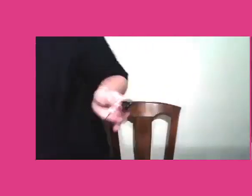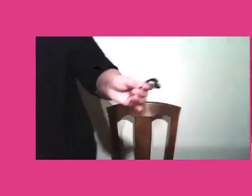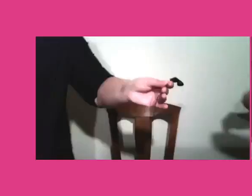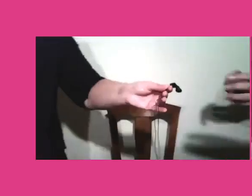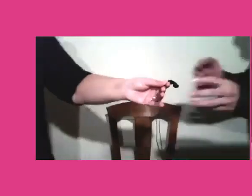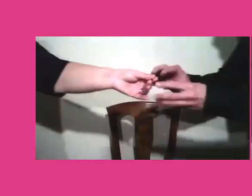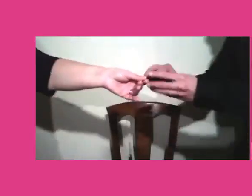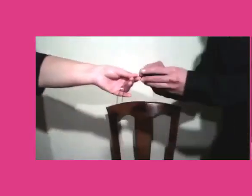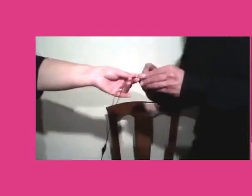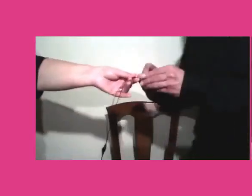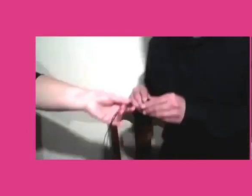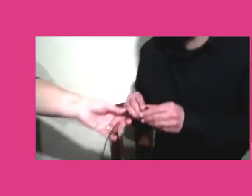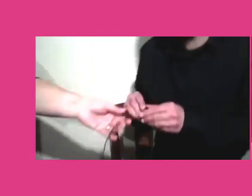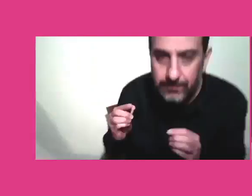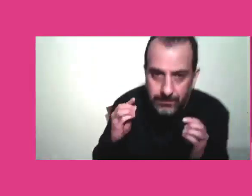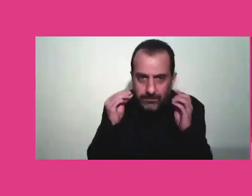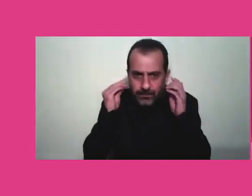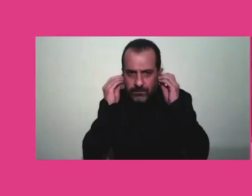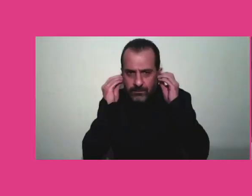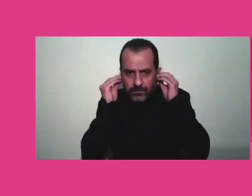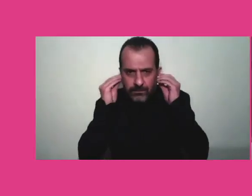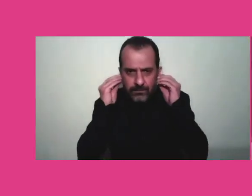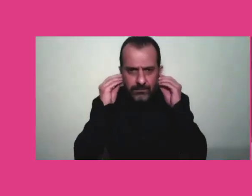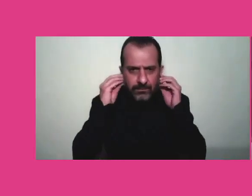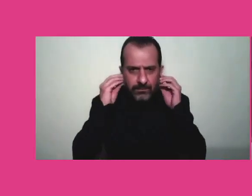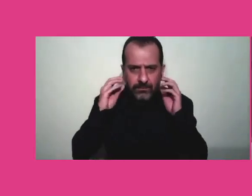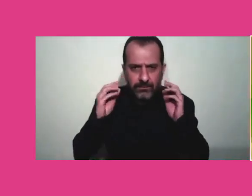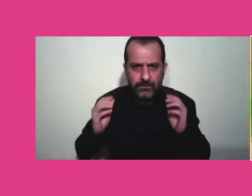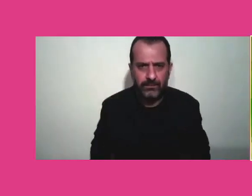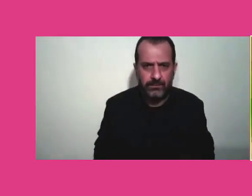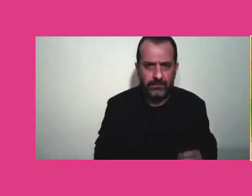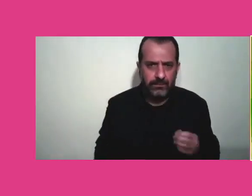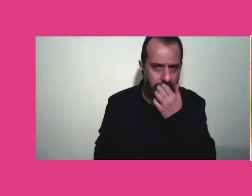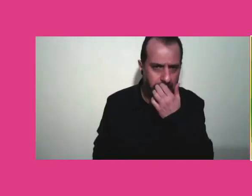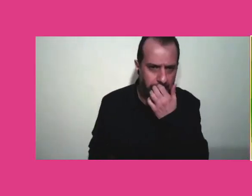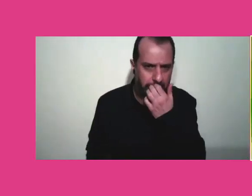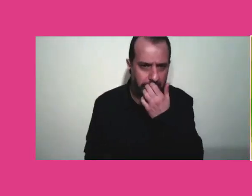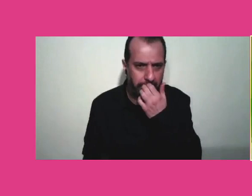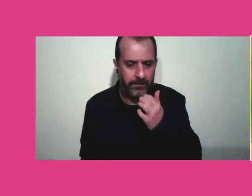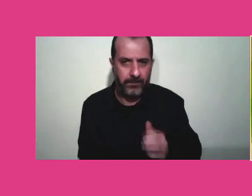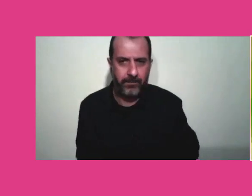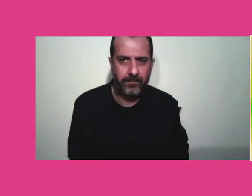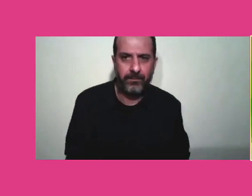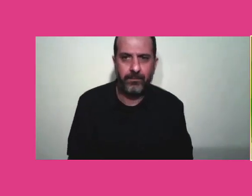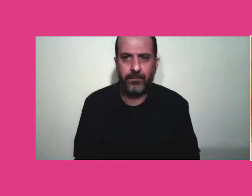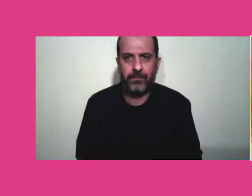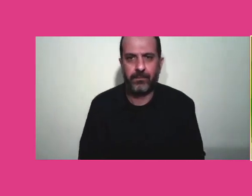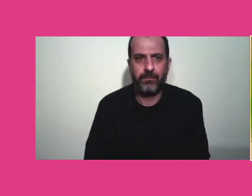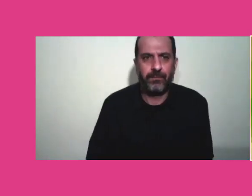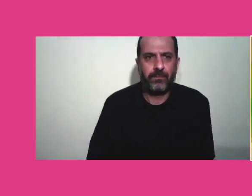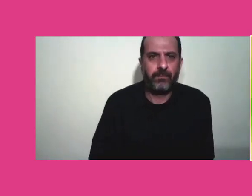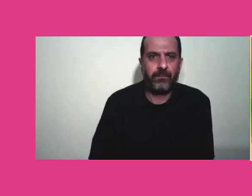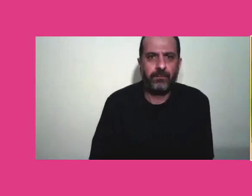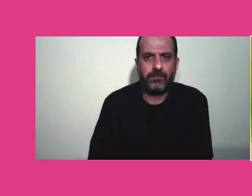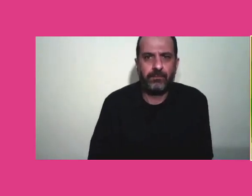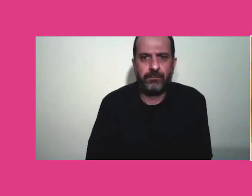αλλά έχει μια δυσκολία. Ναι. Το βλέπω ότι δυσκολεύεται πολύ.